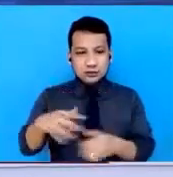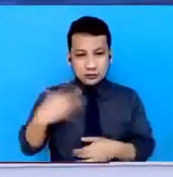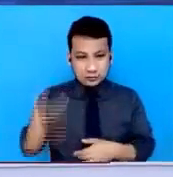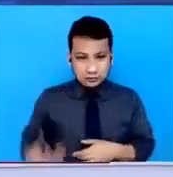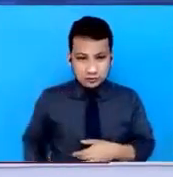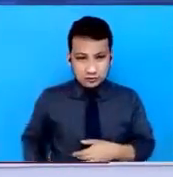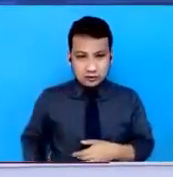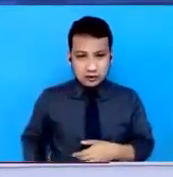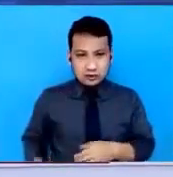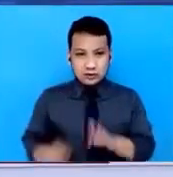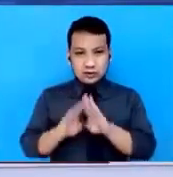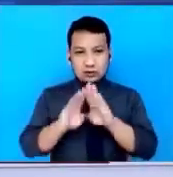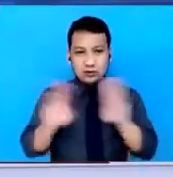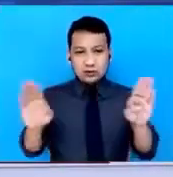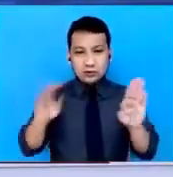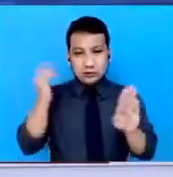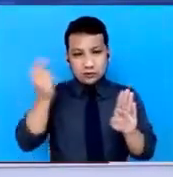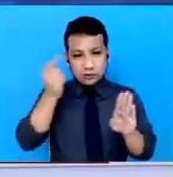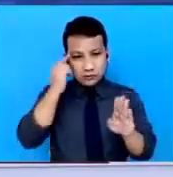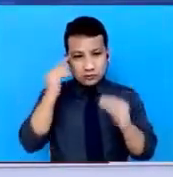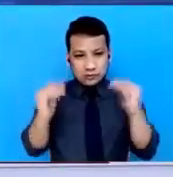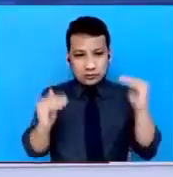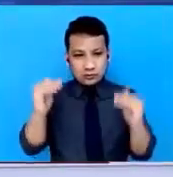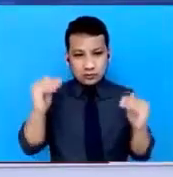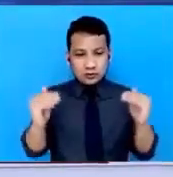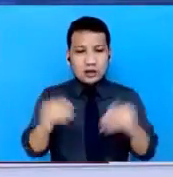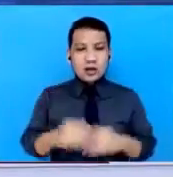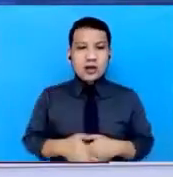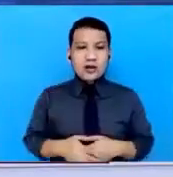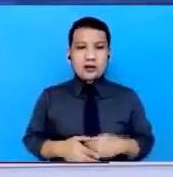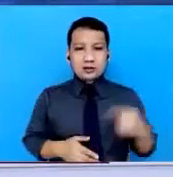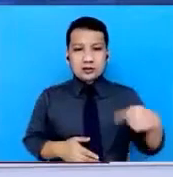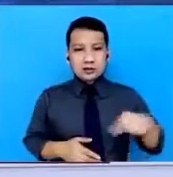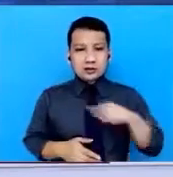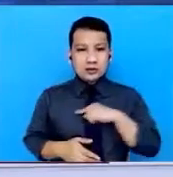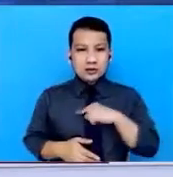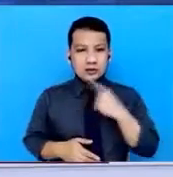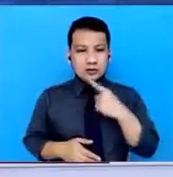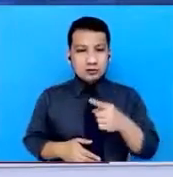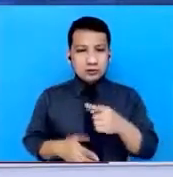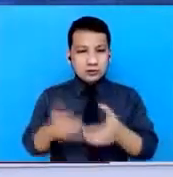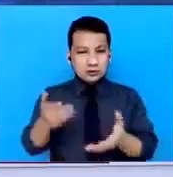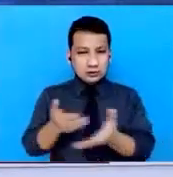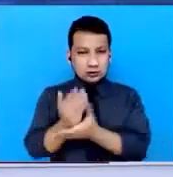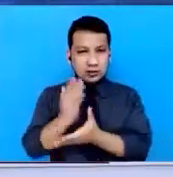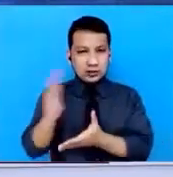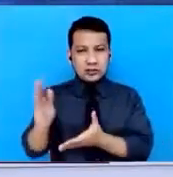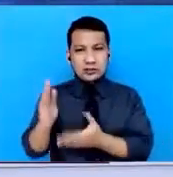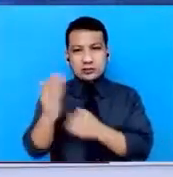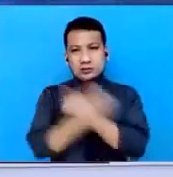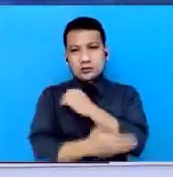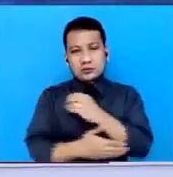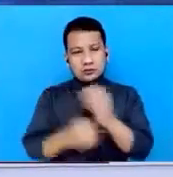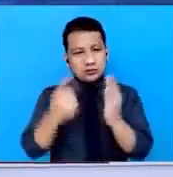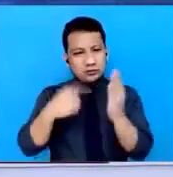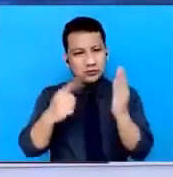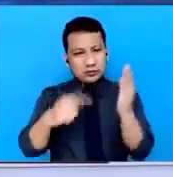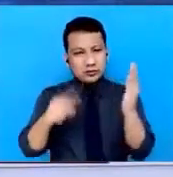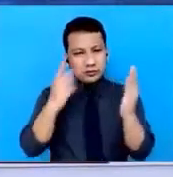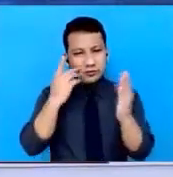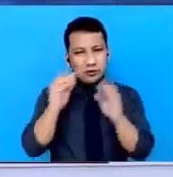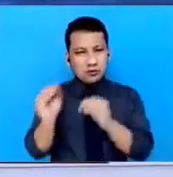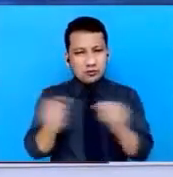open government o pagiging transparent ng mga opisyal at fundamental rights ng bansa. Tinignan din ang order ng